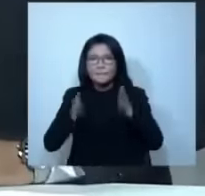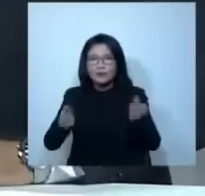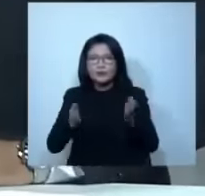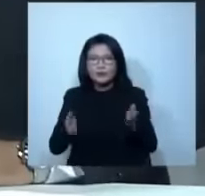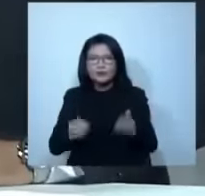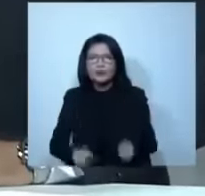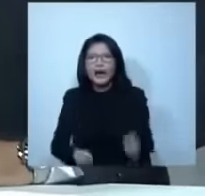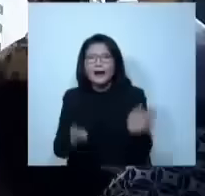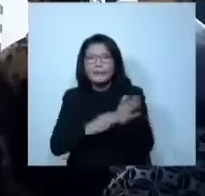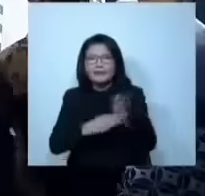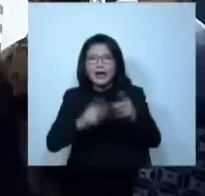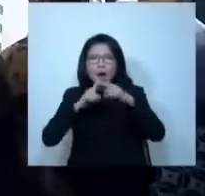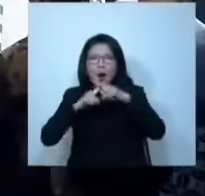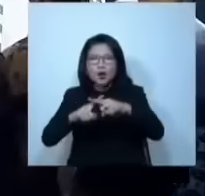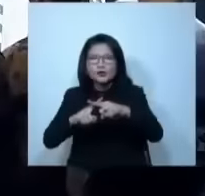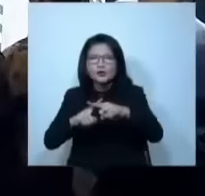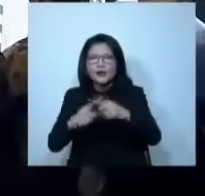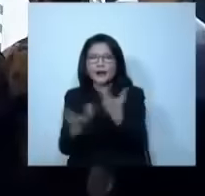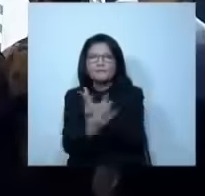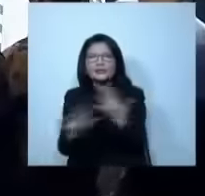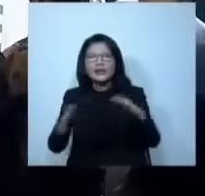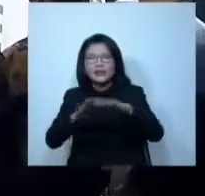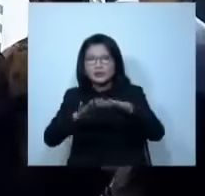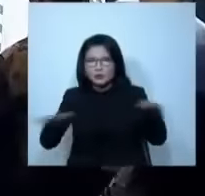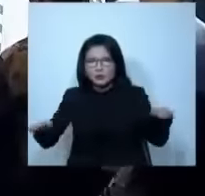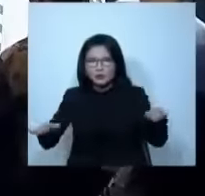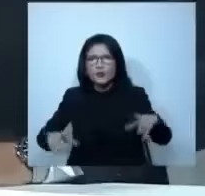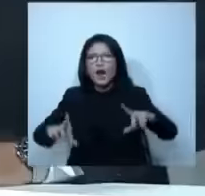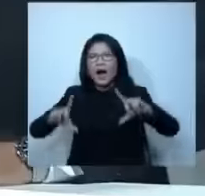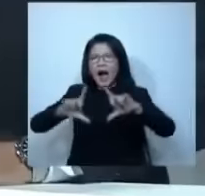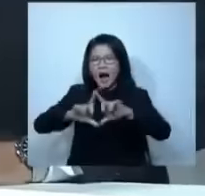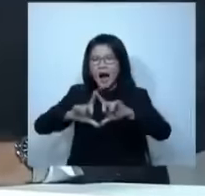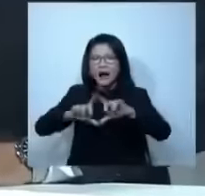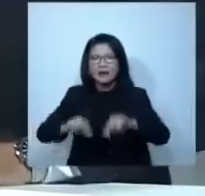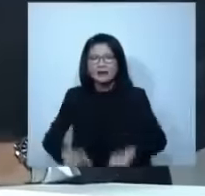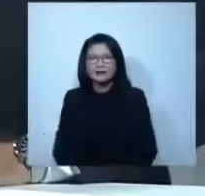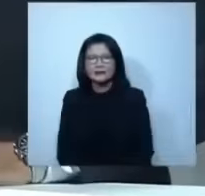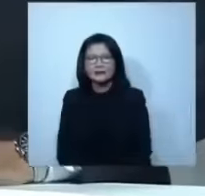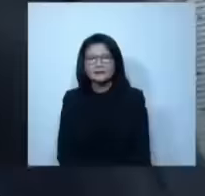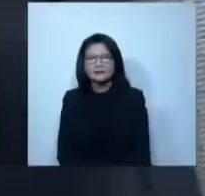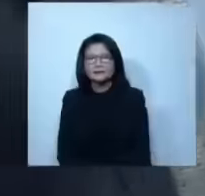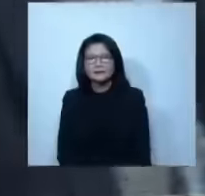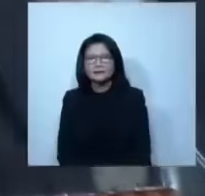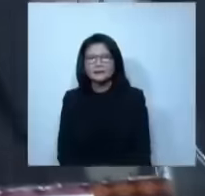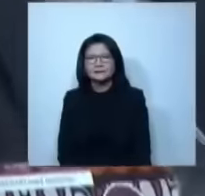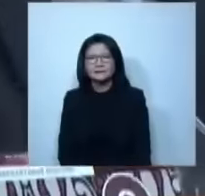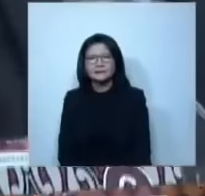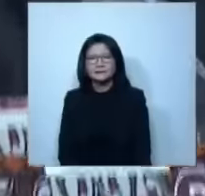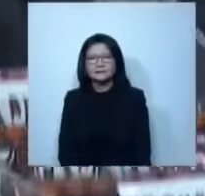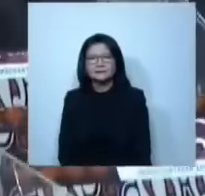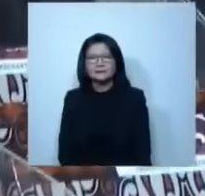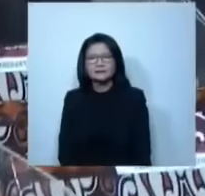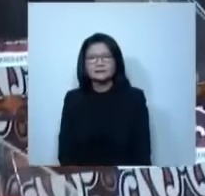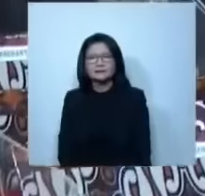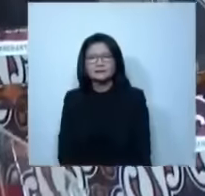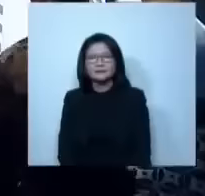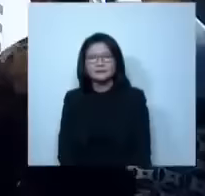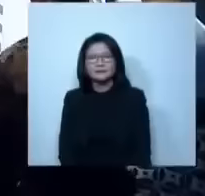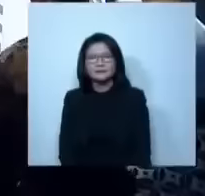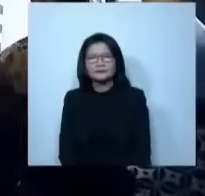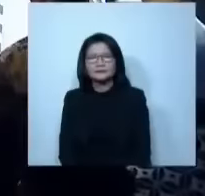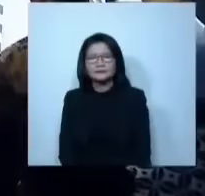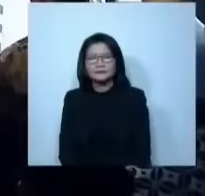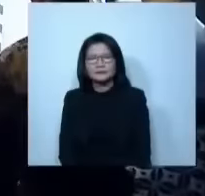disinformasi dan kerukunan warga, huruf A. Kita lihat bersama, masih disegel, kita akan buka bersama.